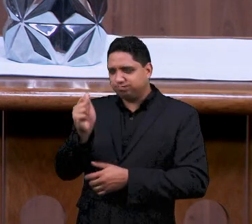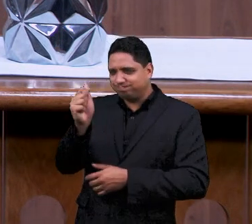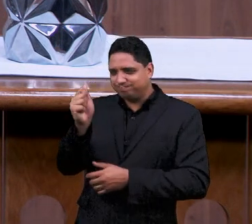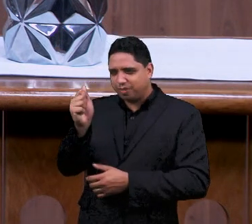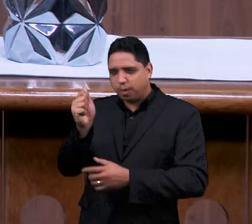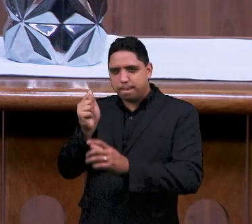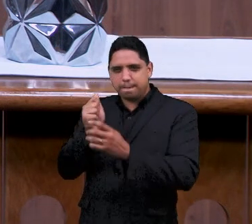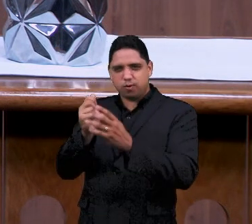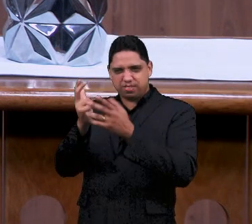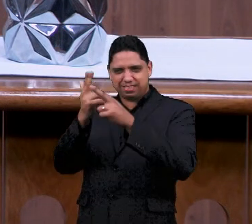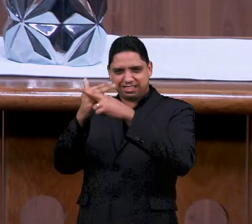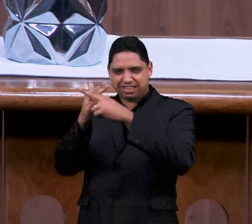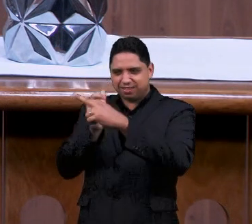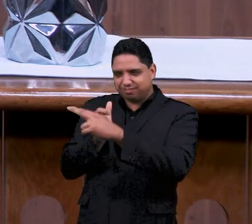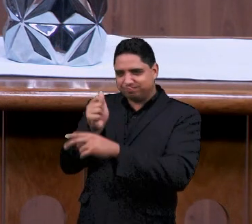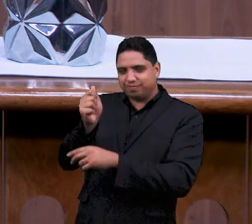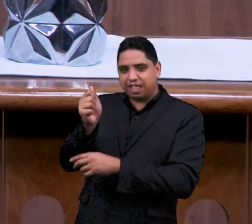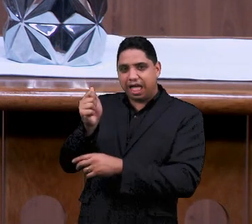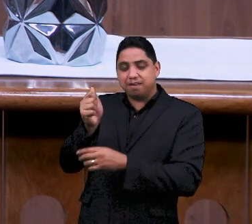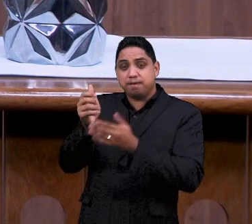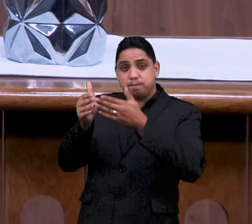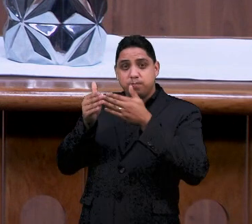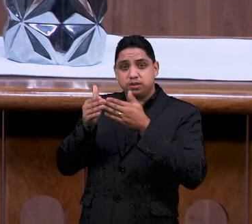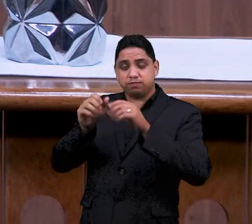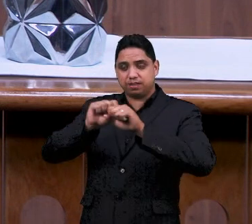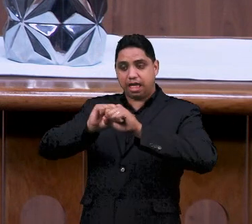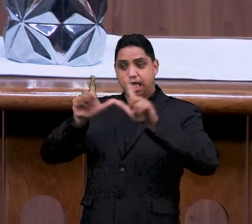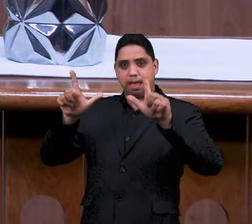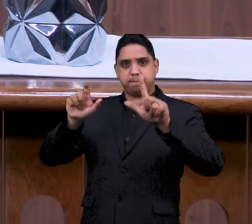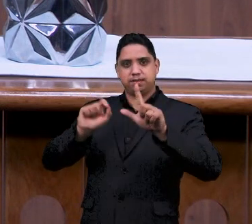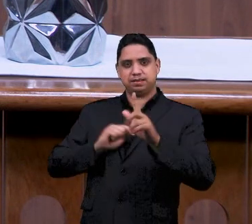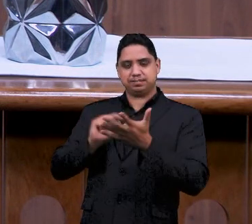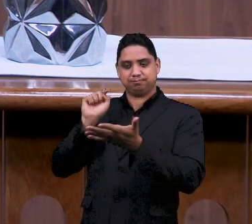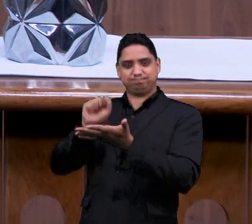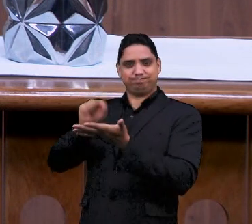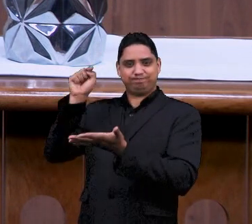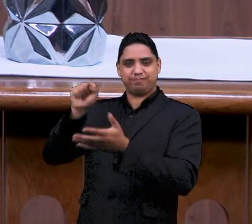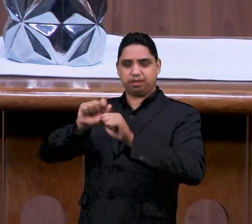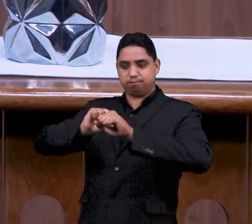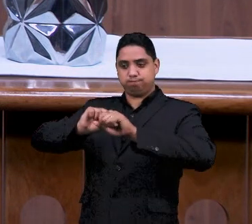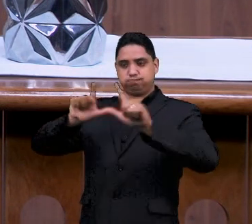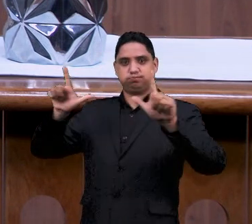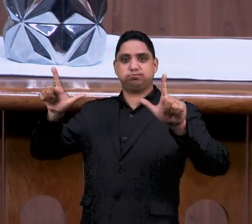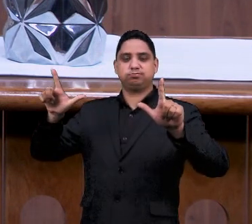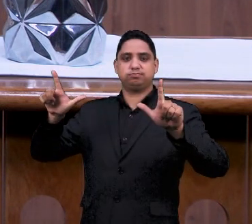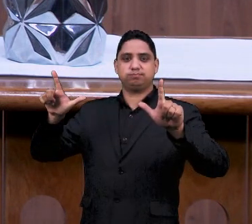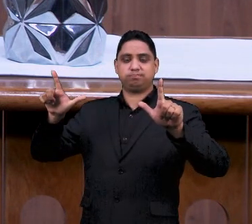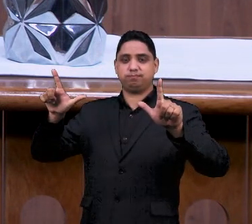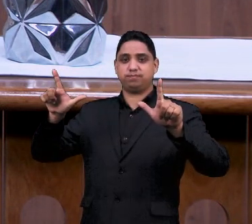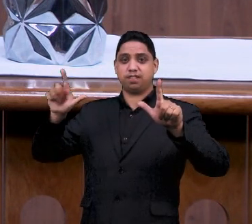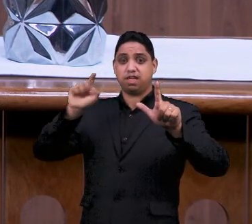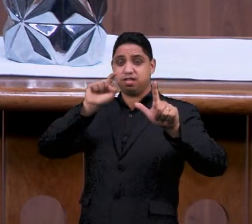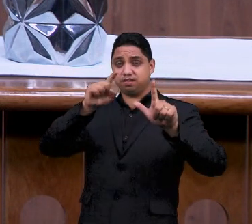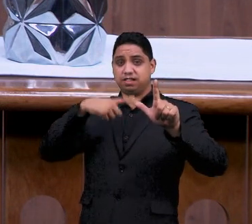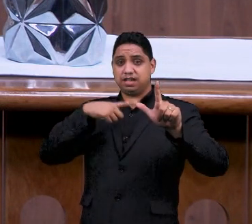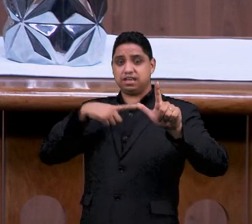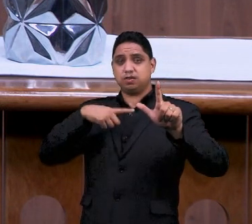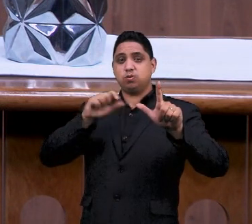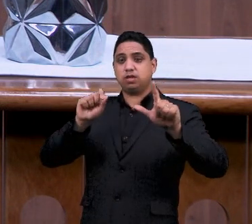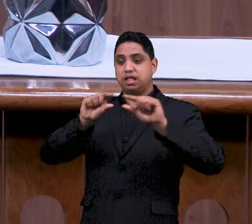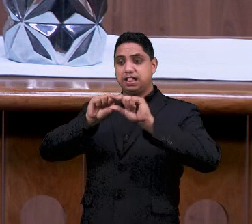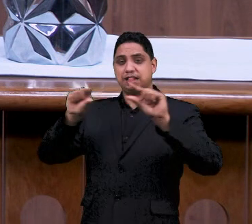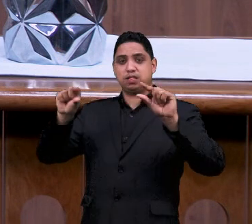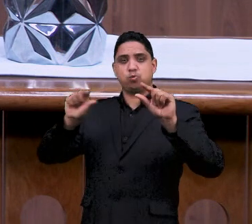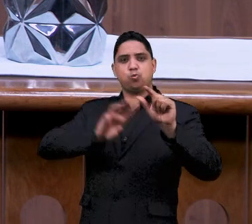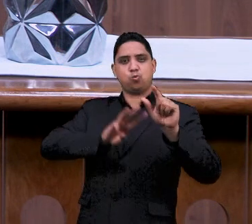l'appareil photo de votre smartphone sur ce code. Vous allez accéder à une page, accepter et vous allez avoir